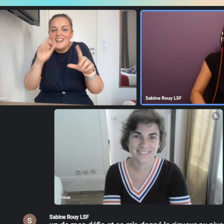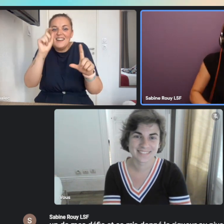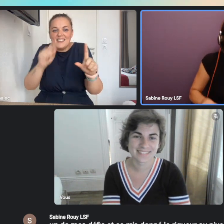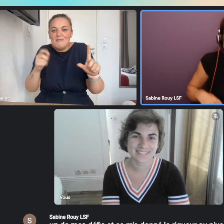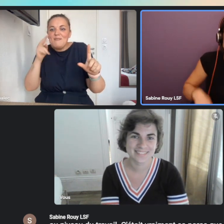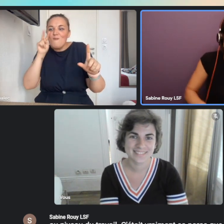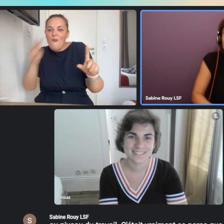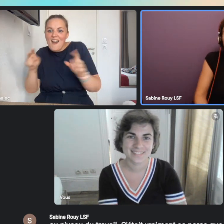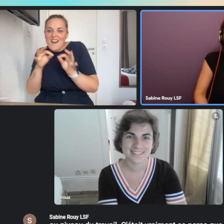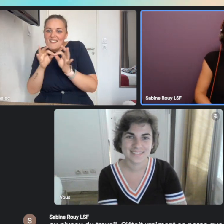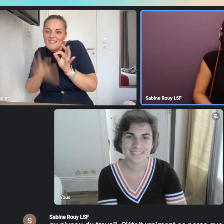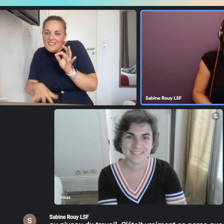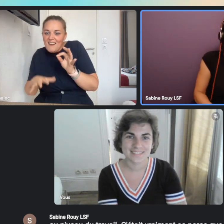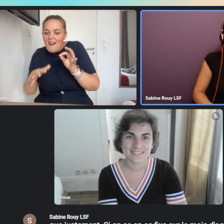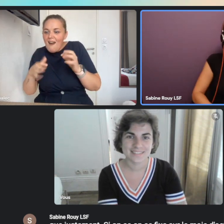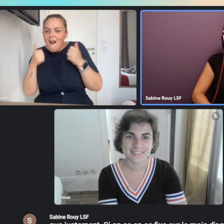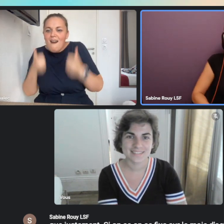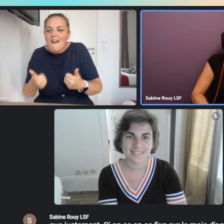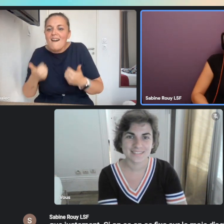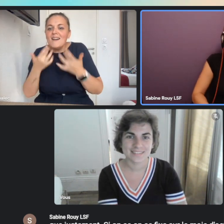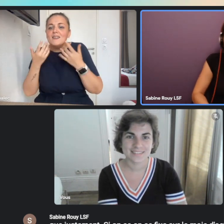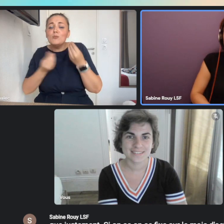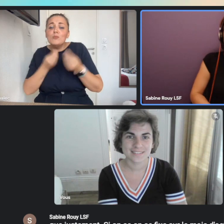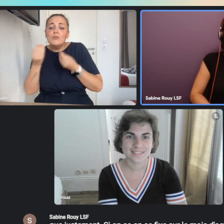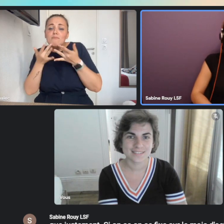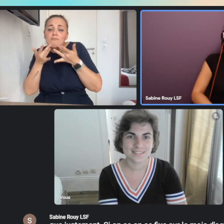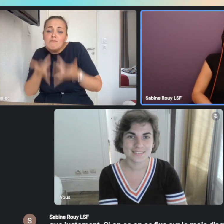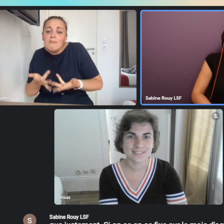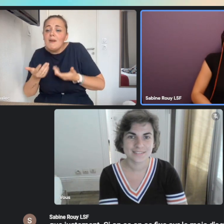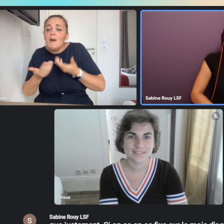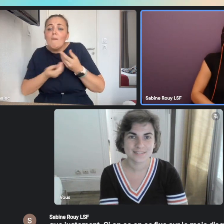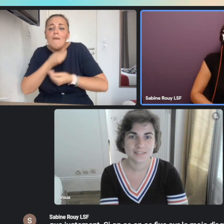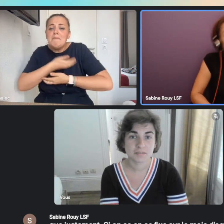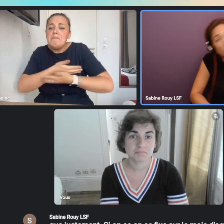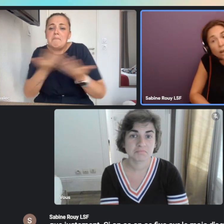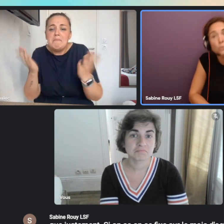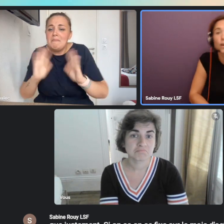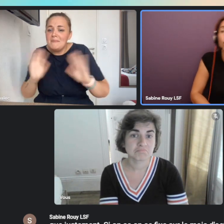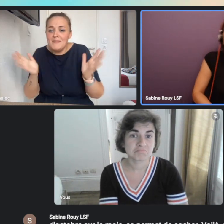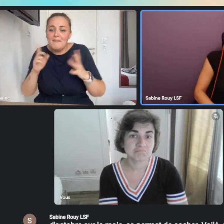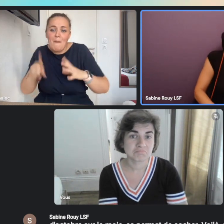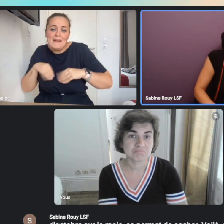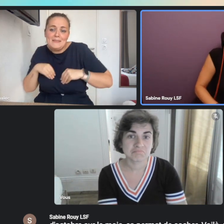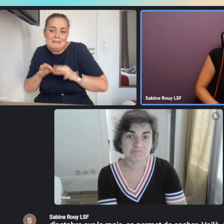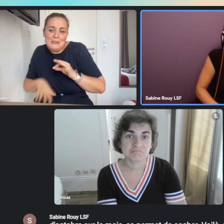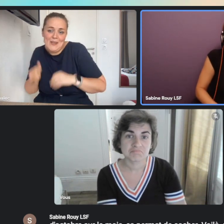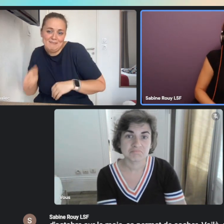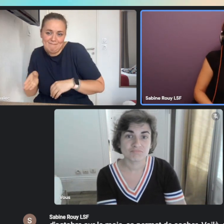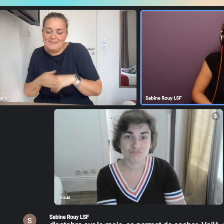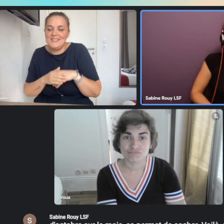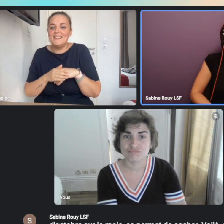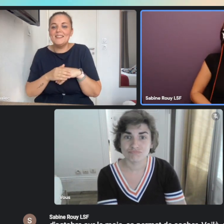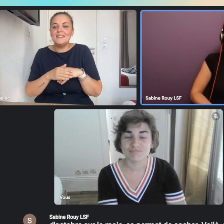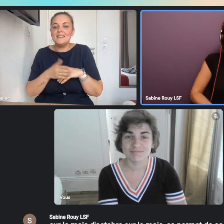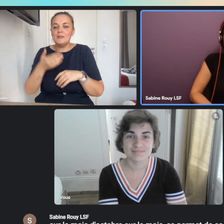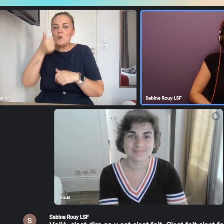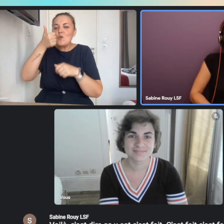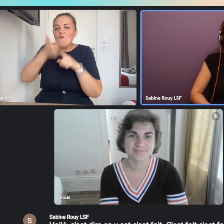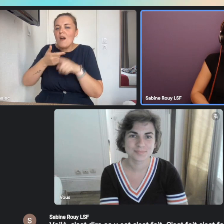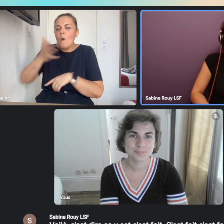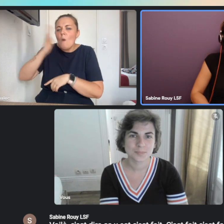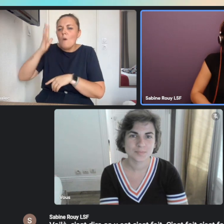ces cases, de voir la fin arriver, de voir le final, se dire que, bah, voilà, c'est très bien ou alors, être déçu. Enfin chacun, voilà, il faut